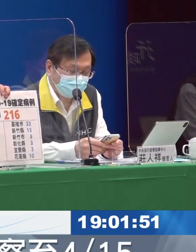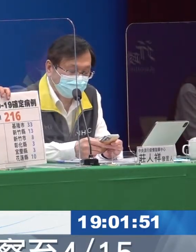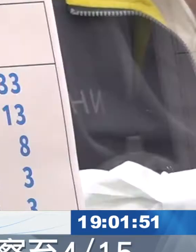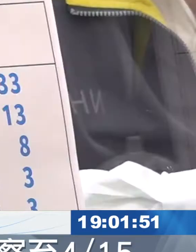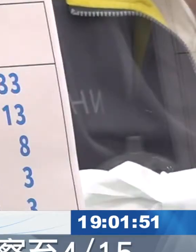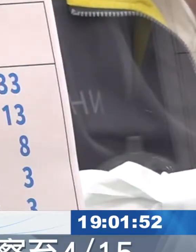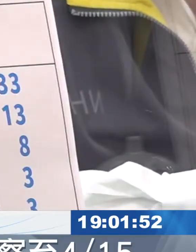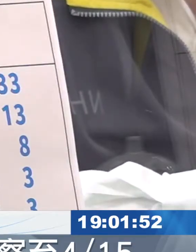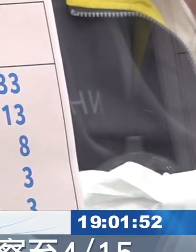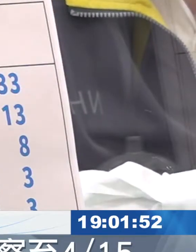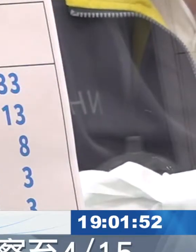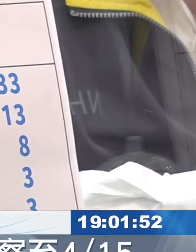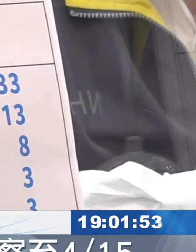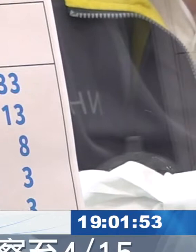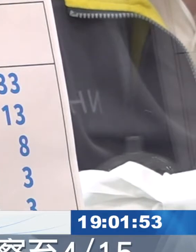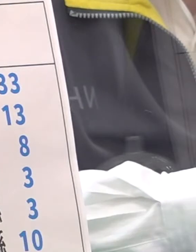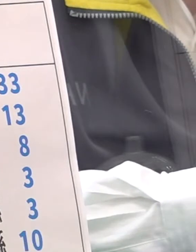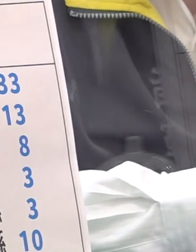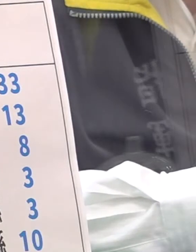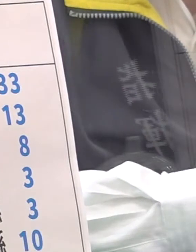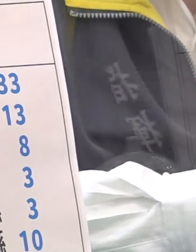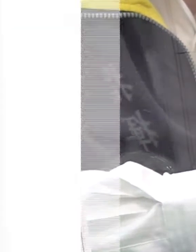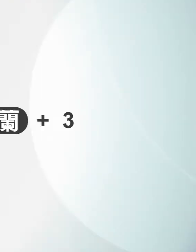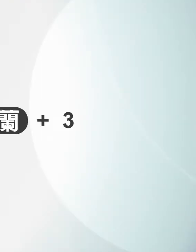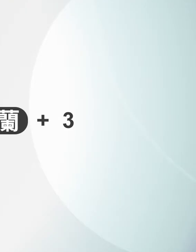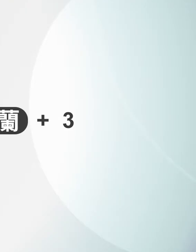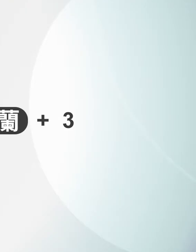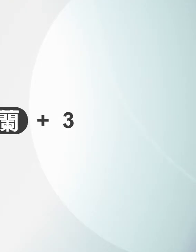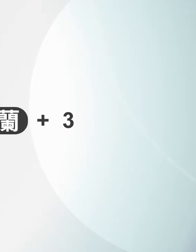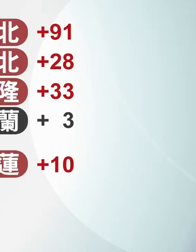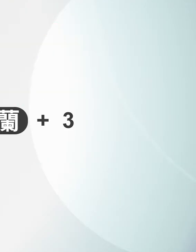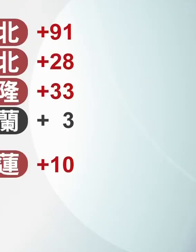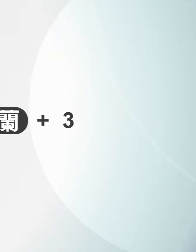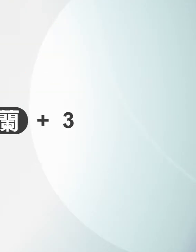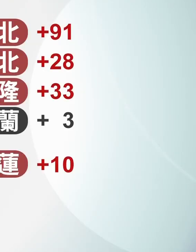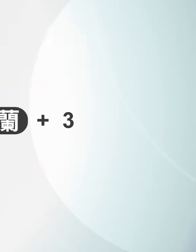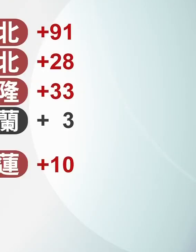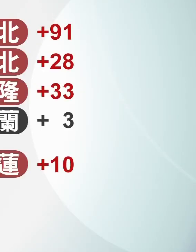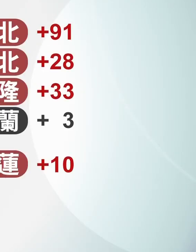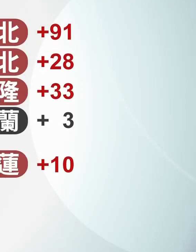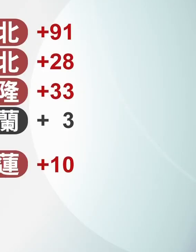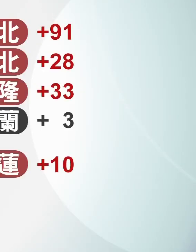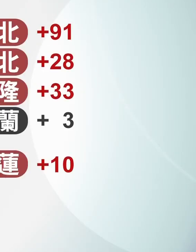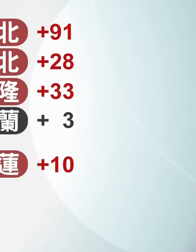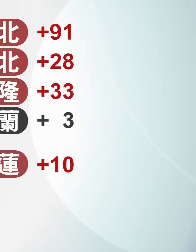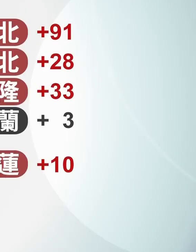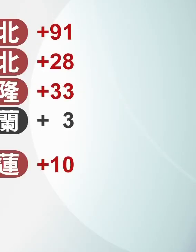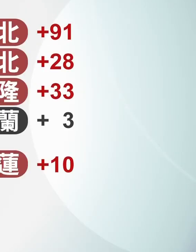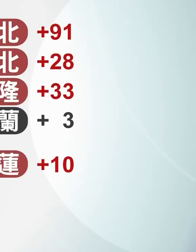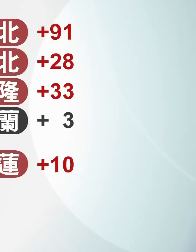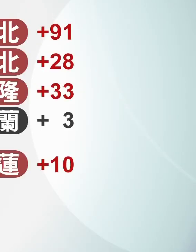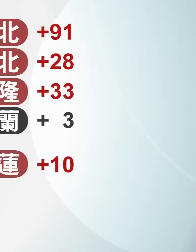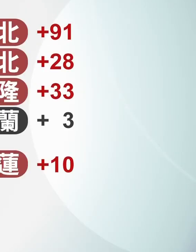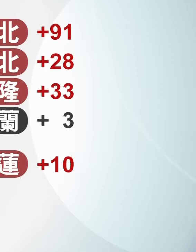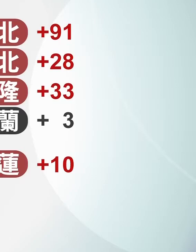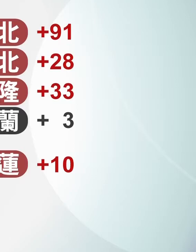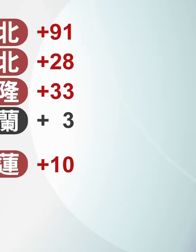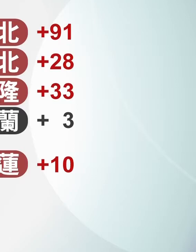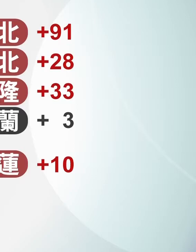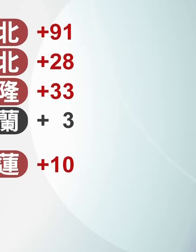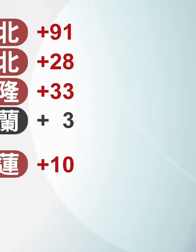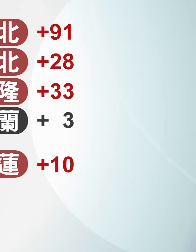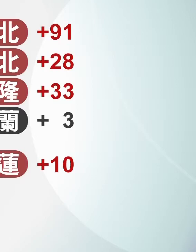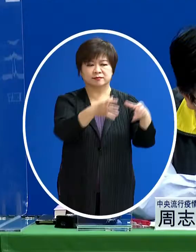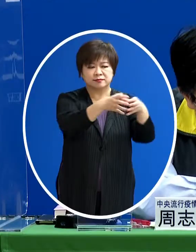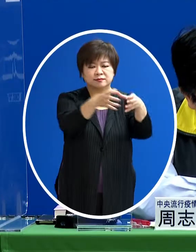200，出现二位数确诊的县市也增加。除了北北基桃之外，还有新竹县加13，以及高雄、花莲也各